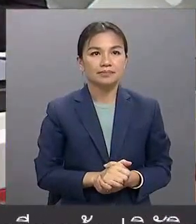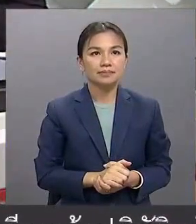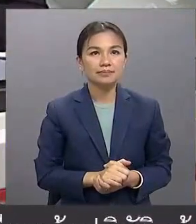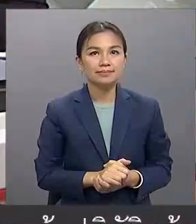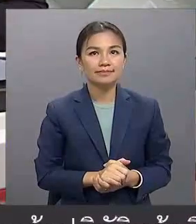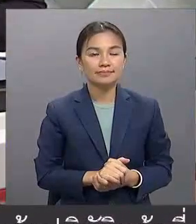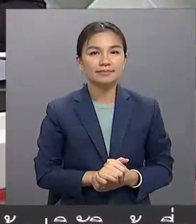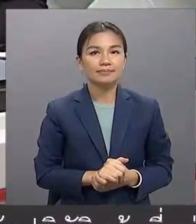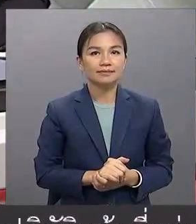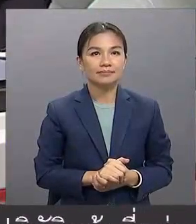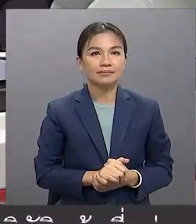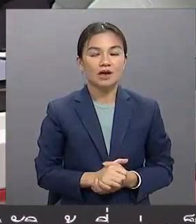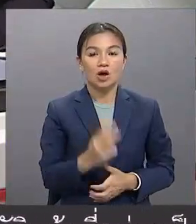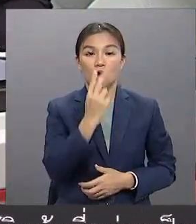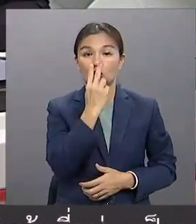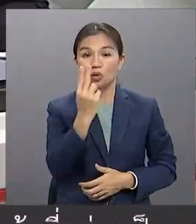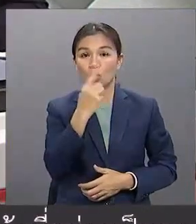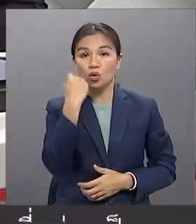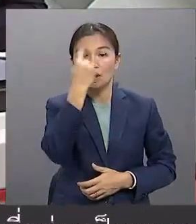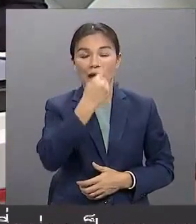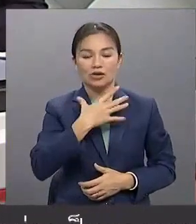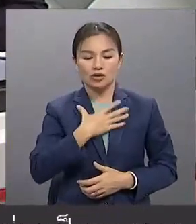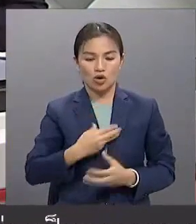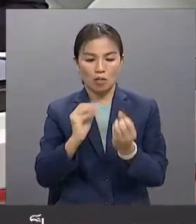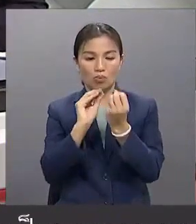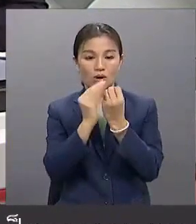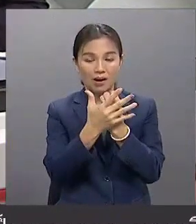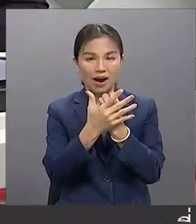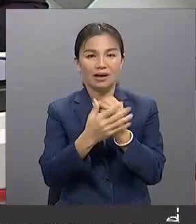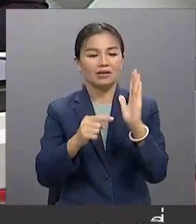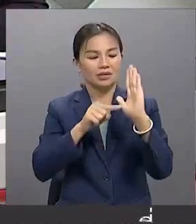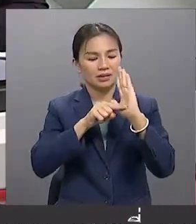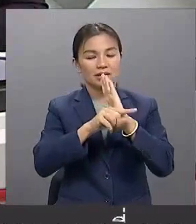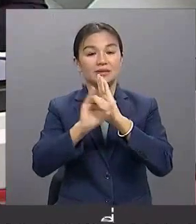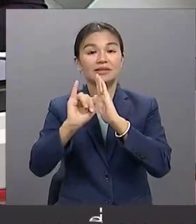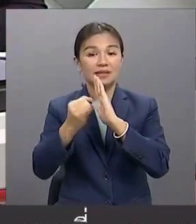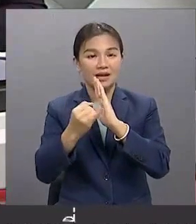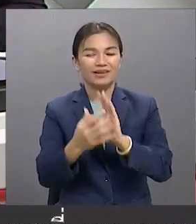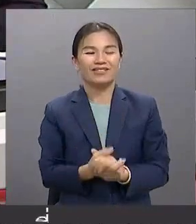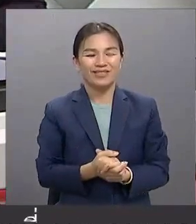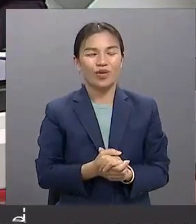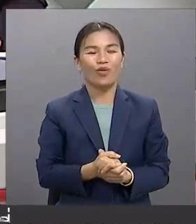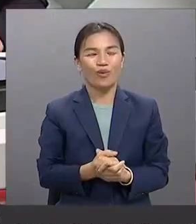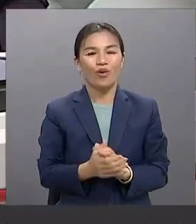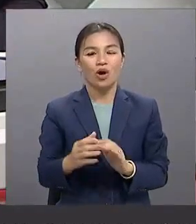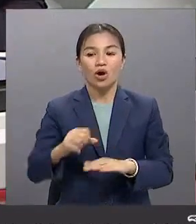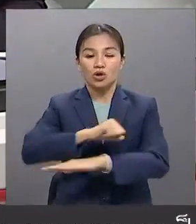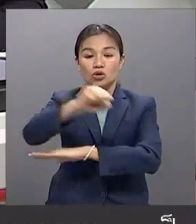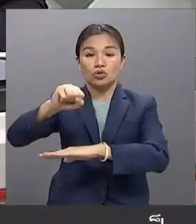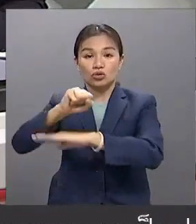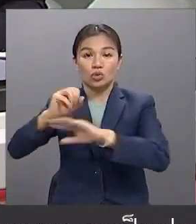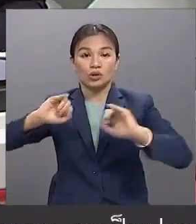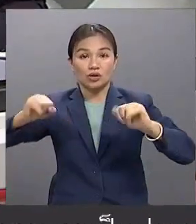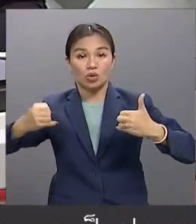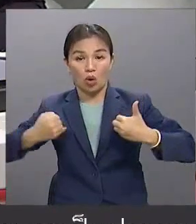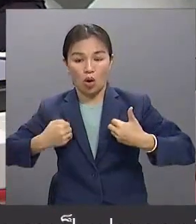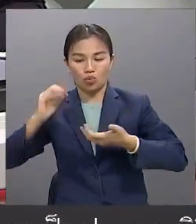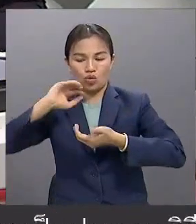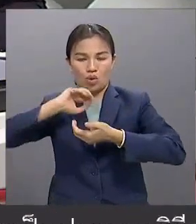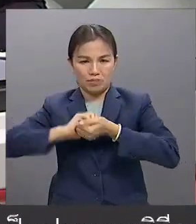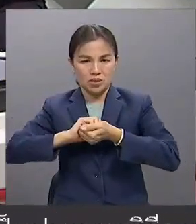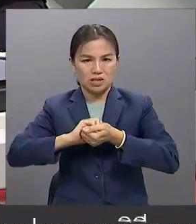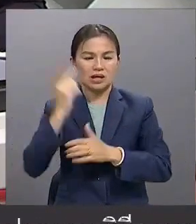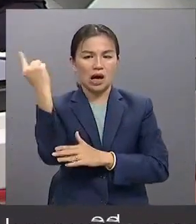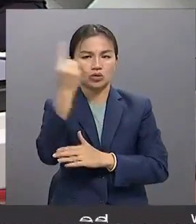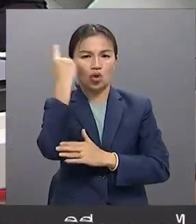คราวนี้เอาใจคนที่ชอบผลไม้นะคะจังหวัดจันทบุรีค่ะเตรียมร่วมมือกับเจ้าของสวนจัดกิจกรรมท่องเที่ยวเชิงเกษตรหวังที่จะดึงเงินนักท่องเที่